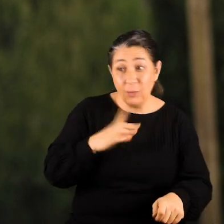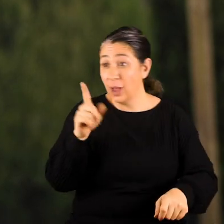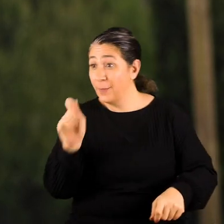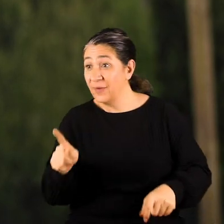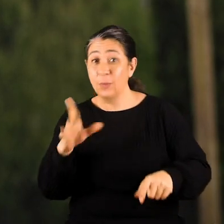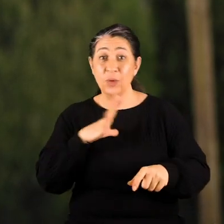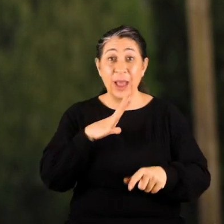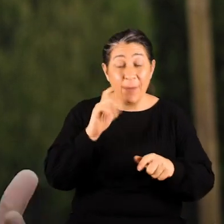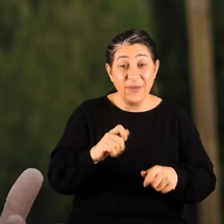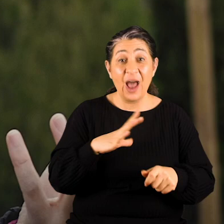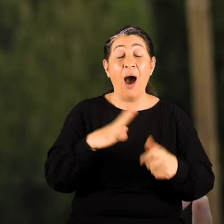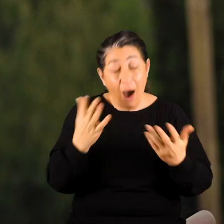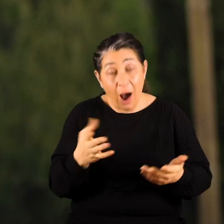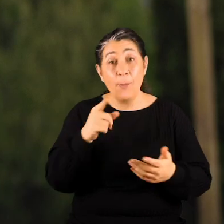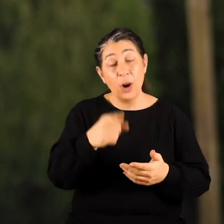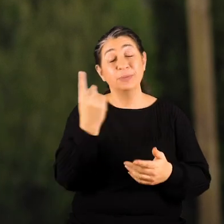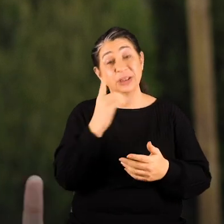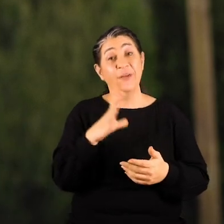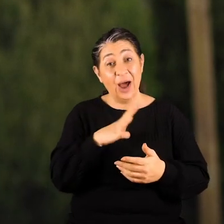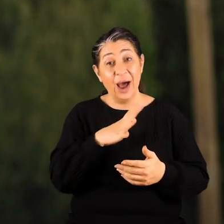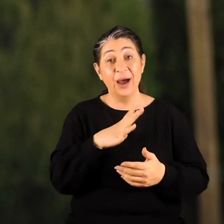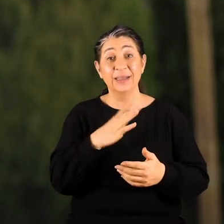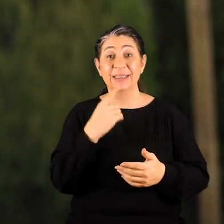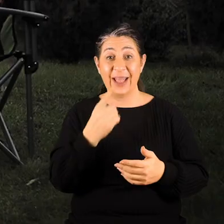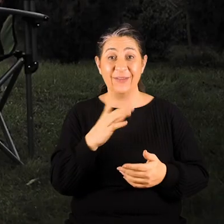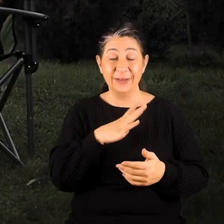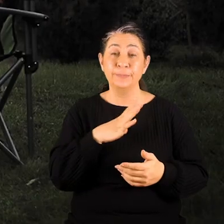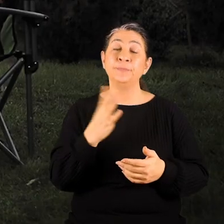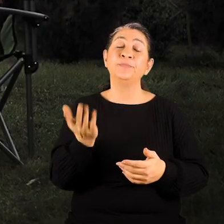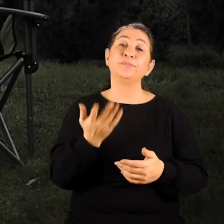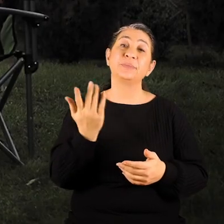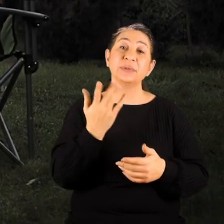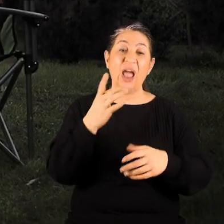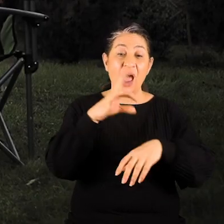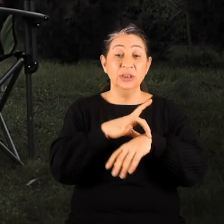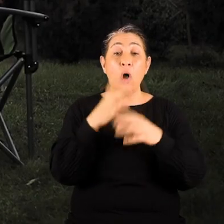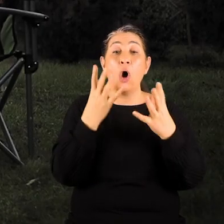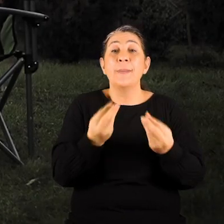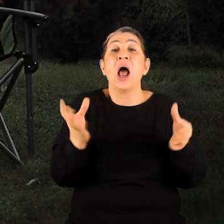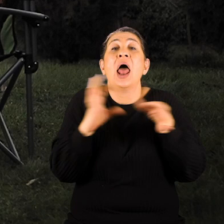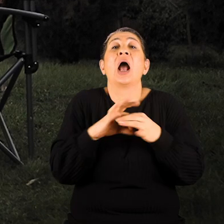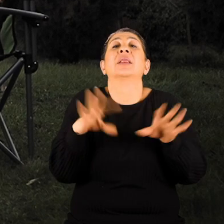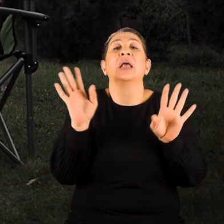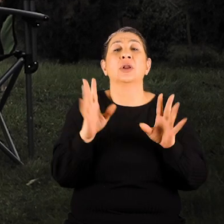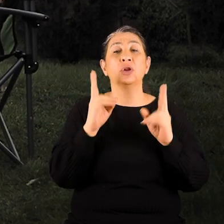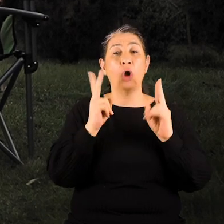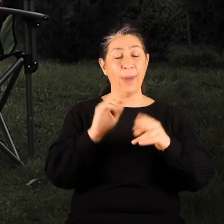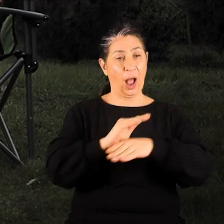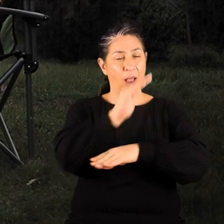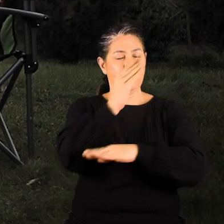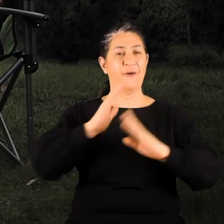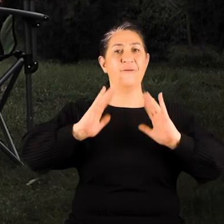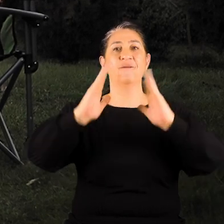var, bunu yapan var. Bir de böyle bir şey var, deneyelim şey var diyen var. Yani bu hasta olmakla da alakalı değil. Normal hayatta